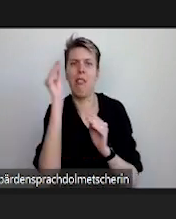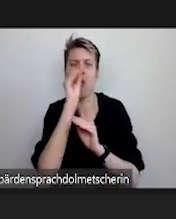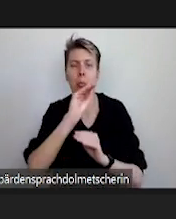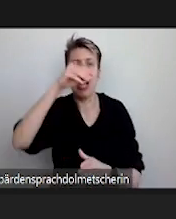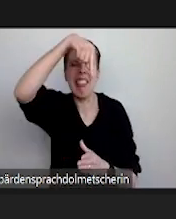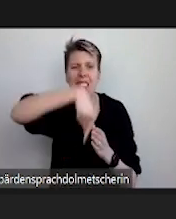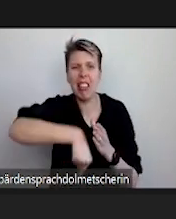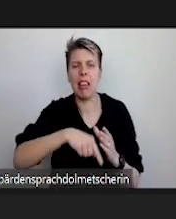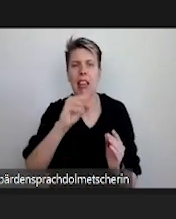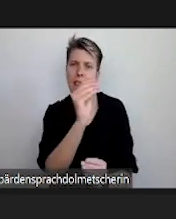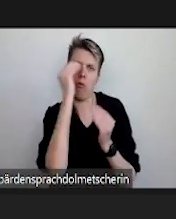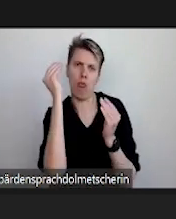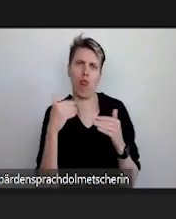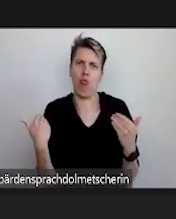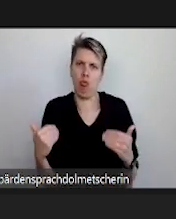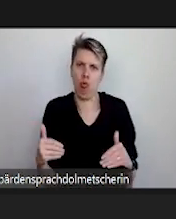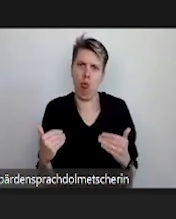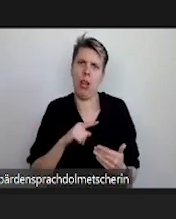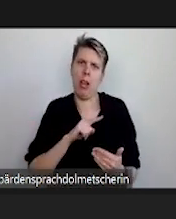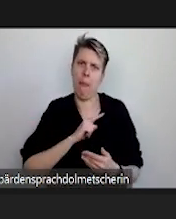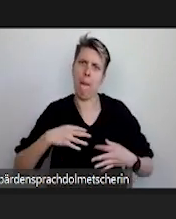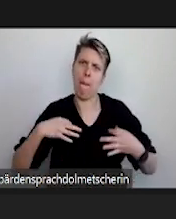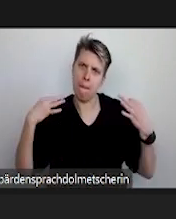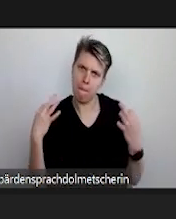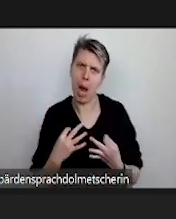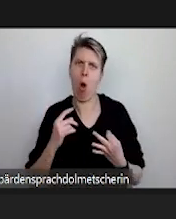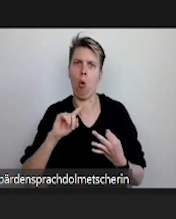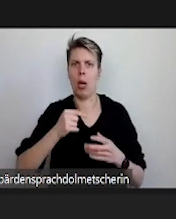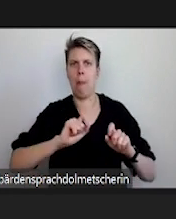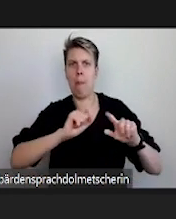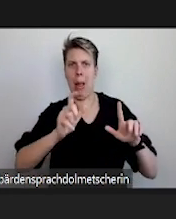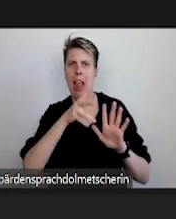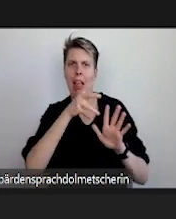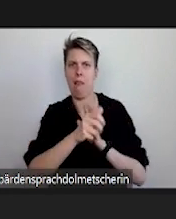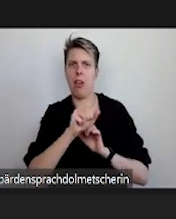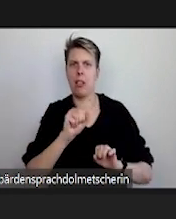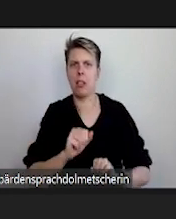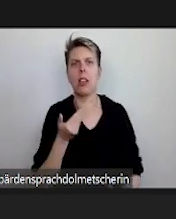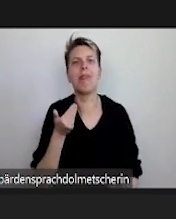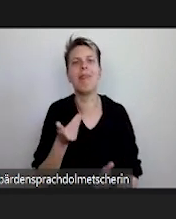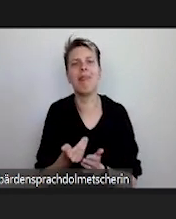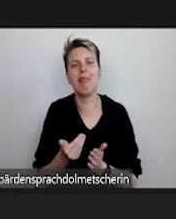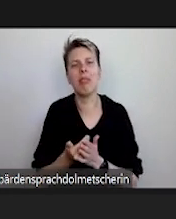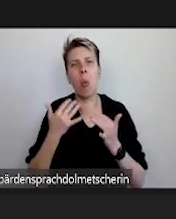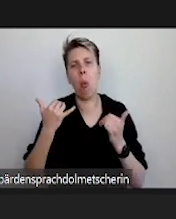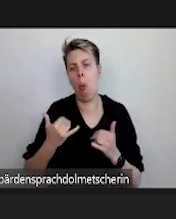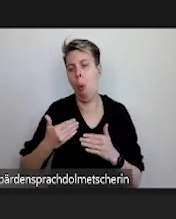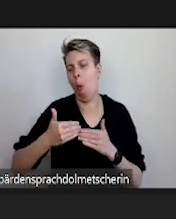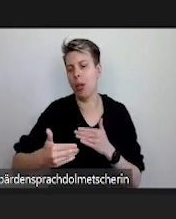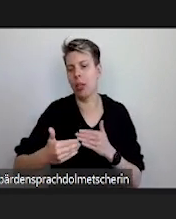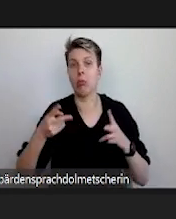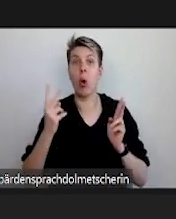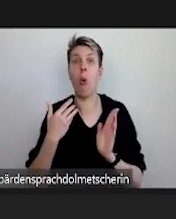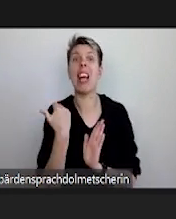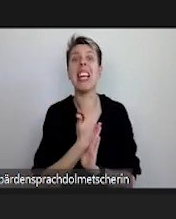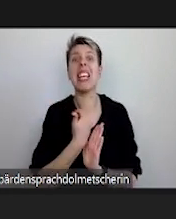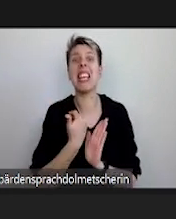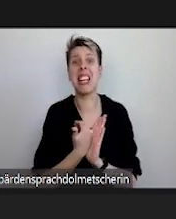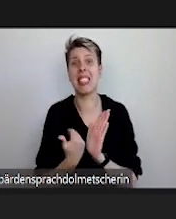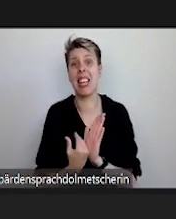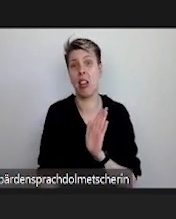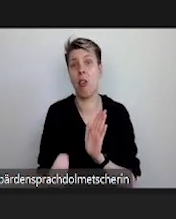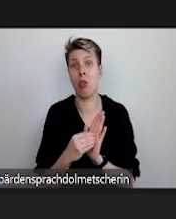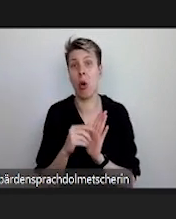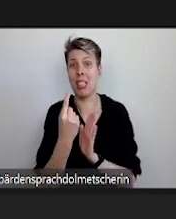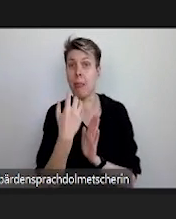die sozusagen Lernende brauchen, um Bilder zu erfassen. Deswegen ist es immer auch heutzutage noch eine gesetzliche Vorgabe, wenn Sie